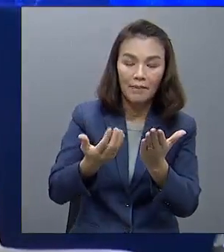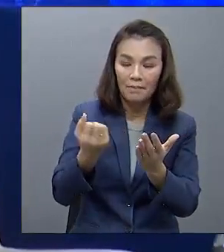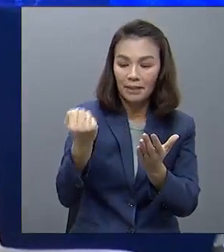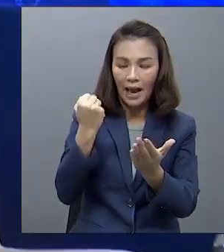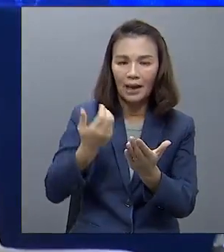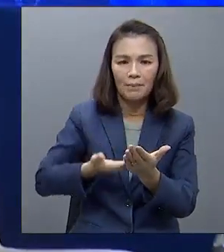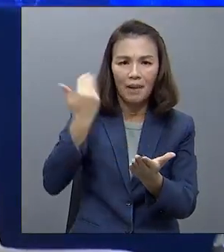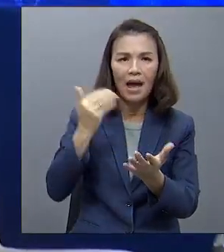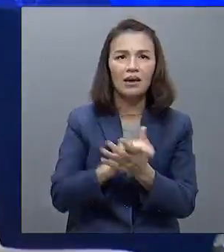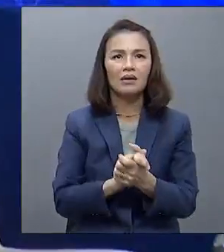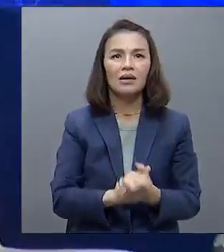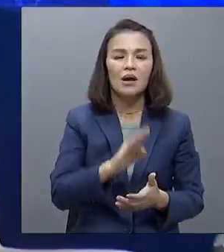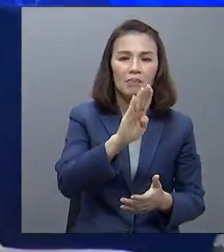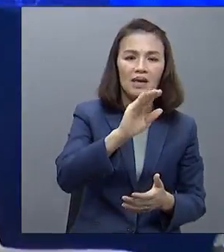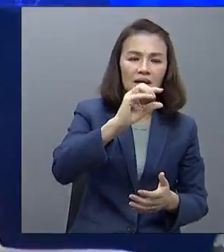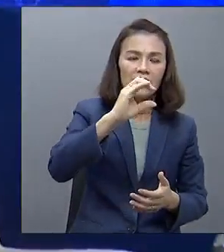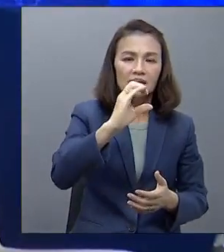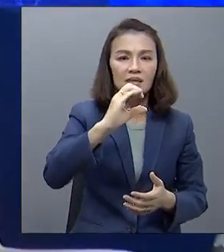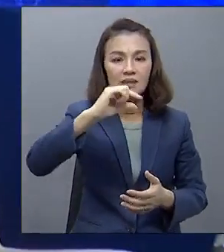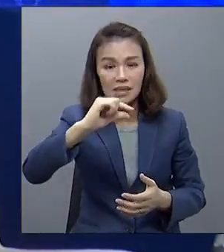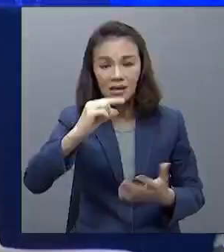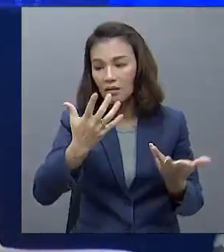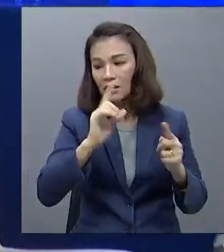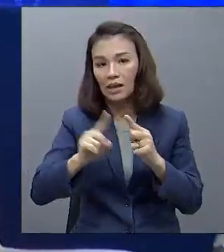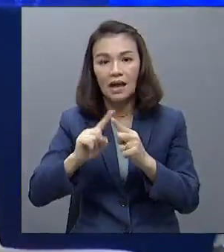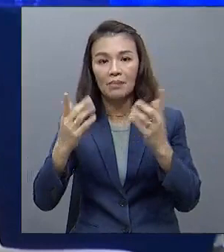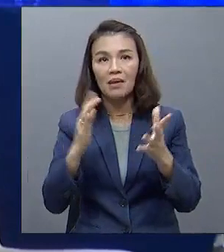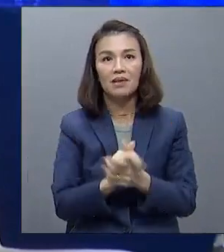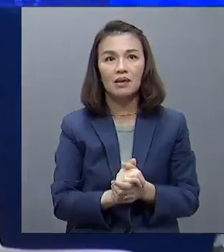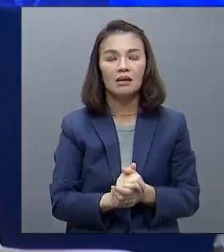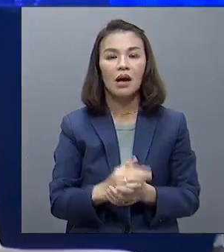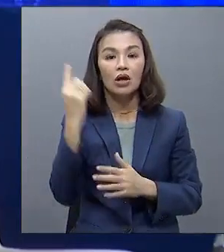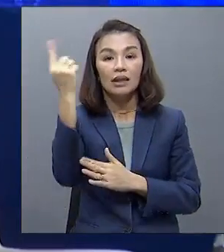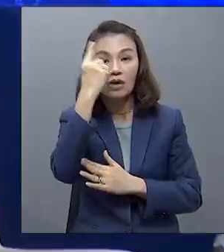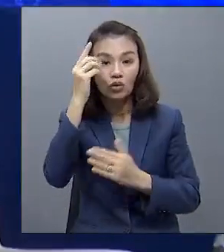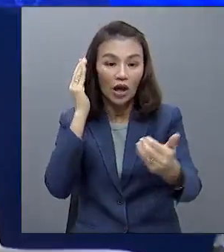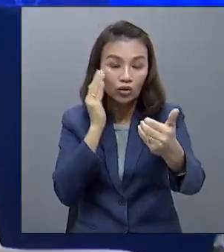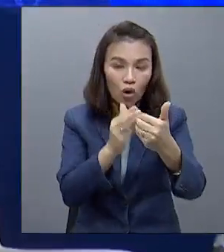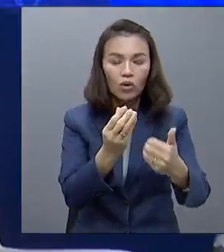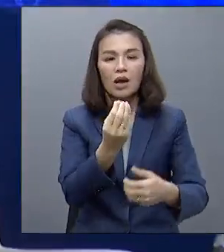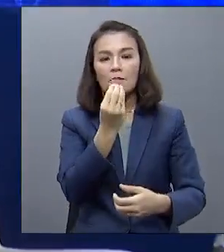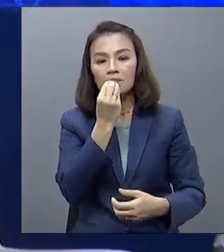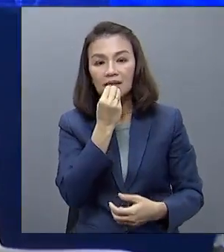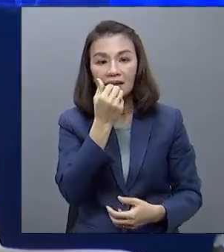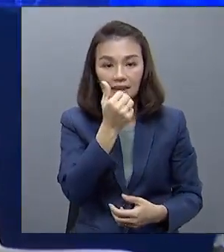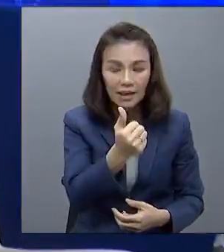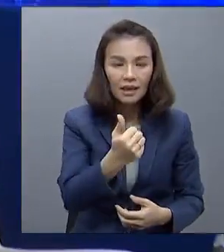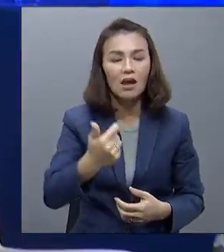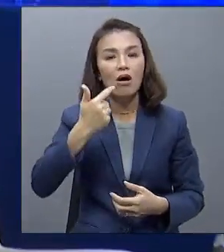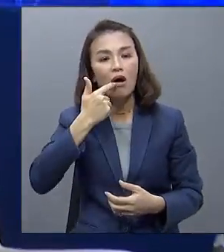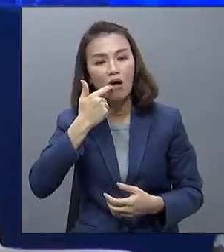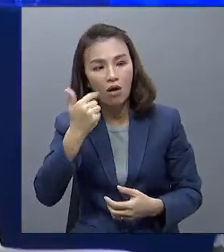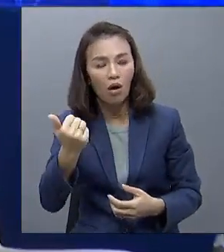BCGไม่เกี่ยวกับ ESTการท่องเที่ยวเกี่ยวอย่างเดียวอาหารอร่อยไหมปลอดภัยไหมต้อนรับผมดีไหมฉะนั้นวิธี